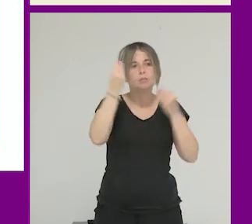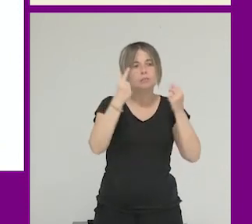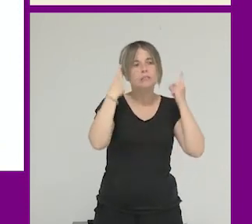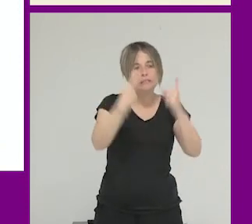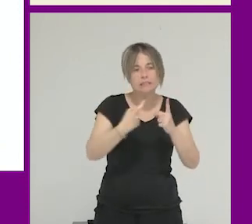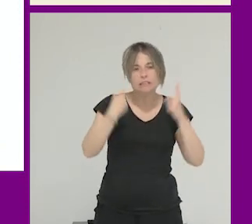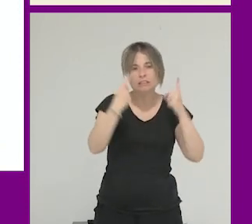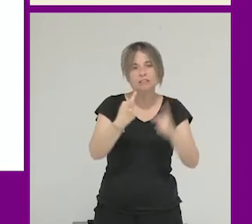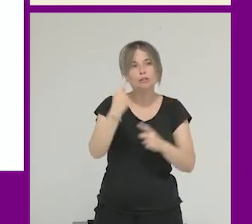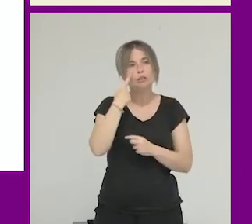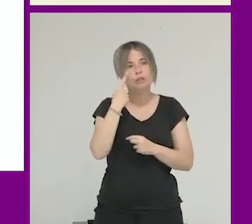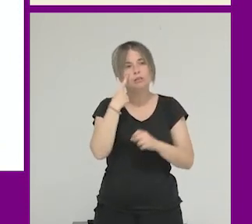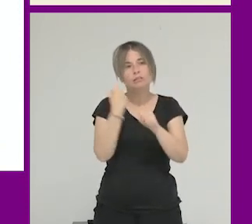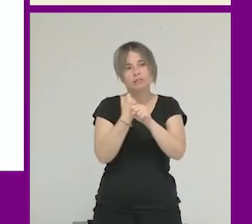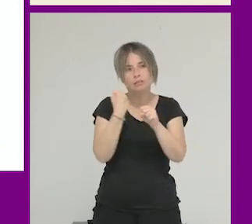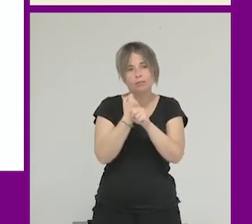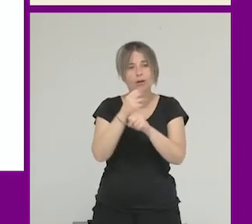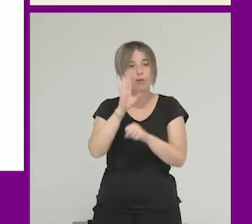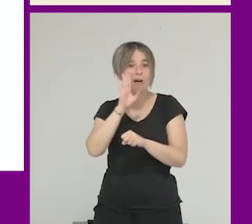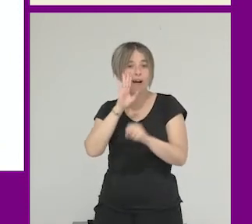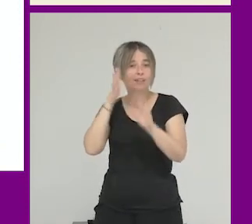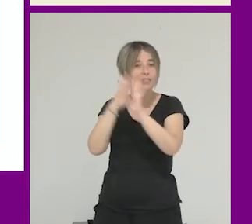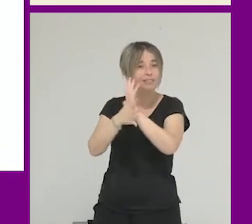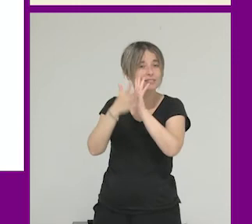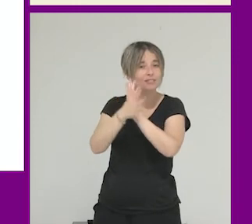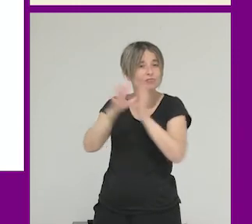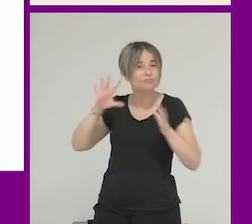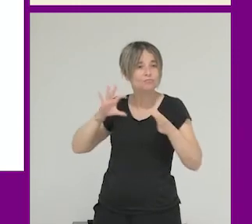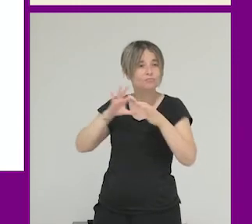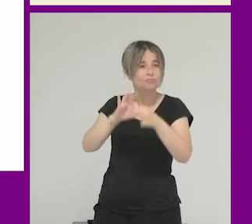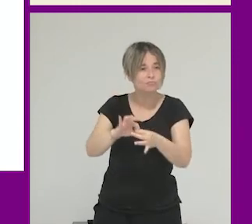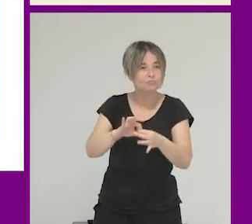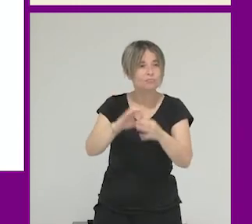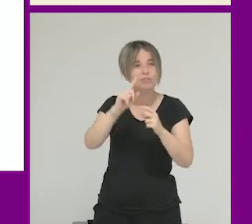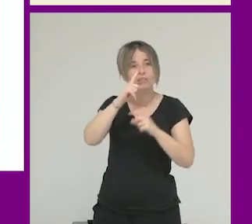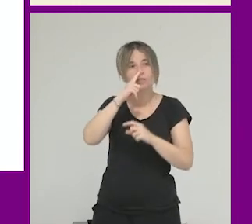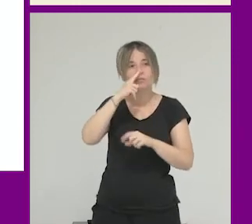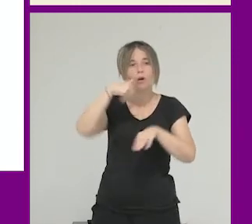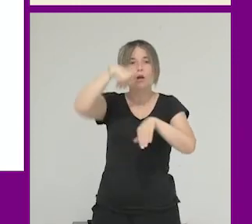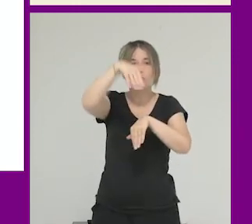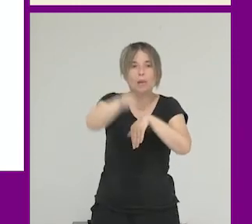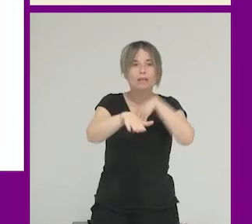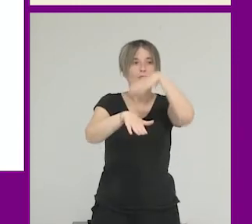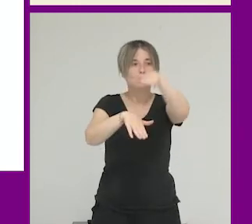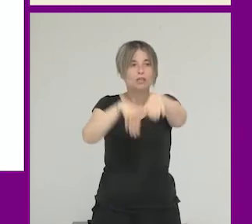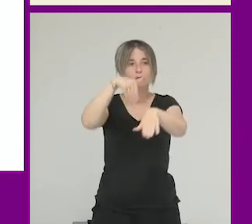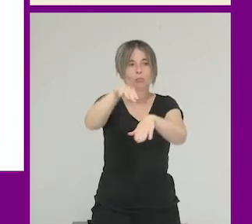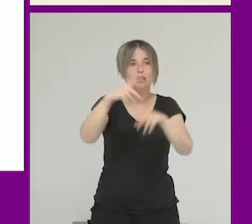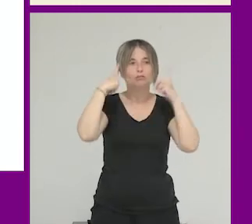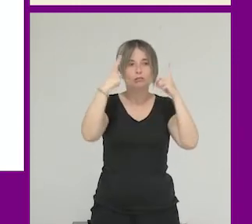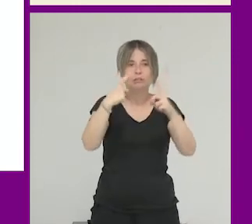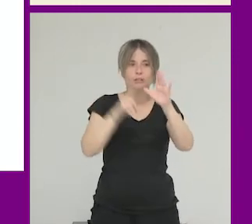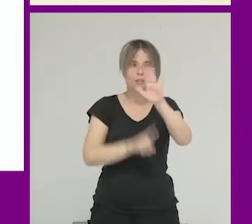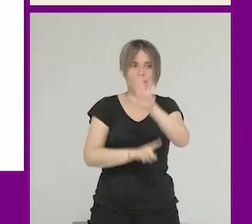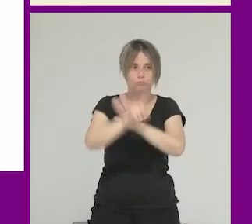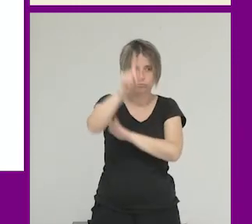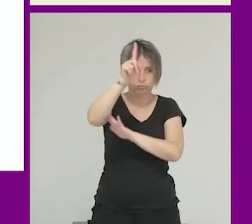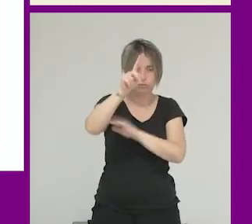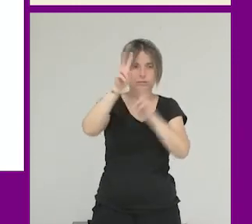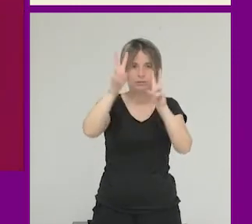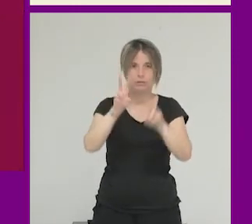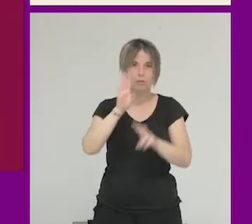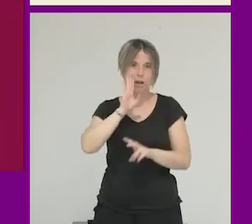behintzat ikerketa honekin urratz bat ematea iruditegian zabalkuntza honetan.